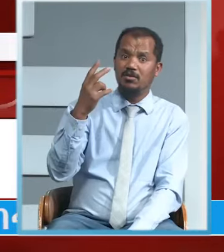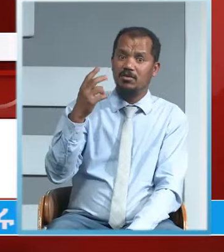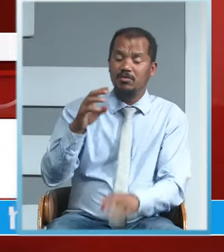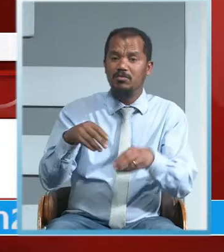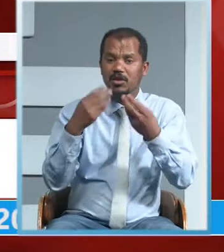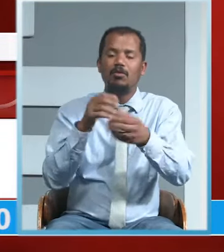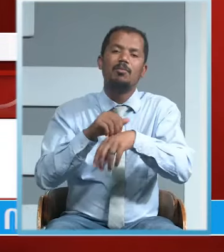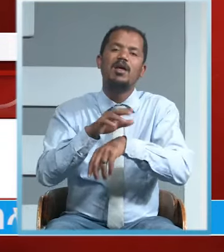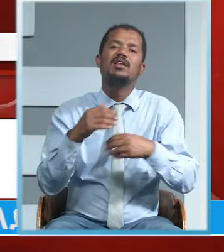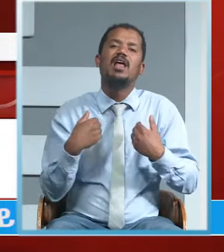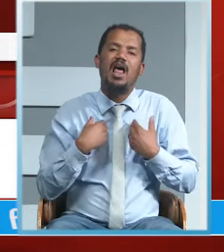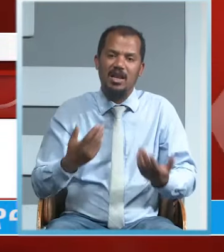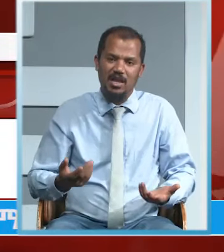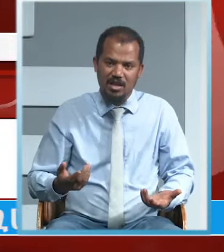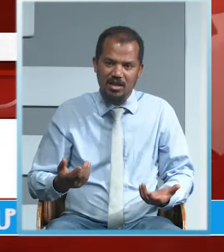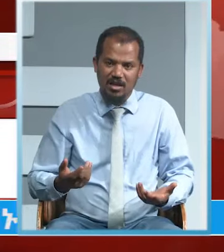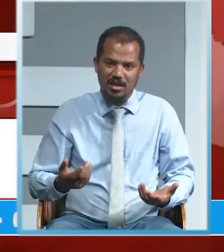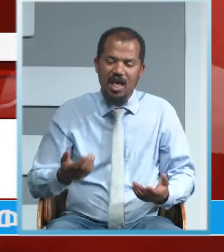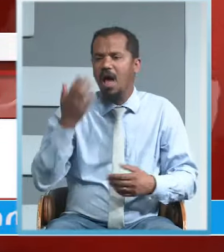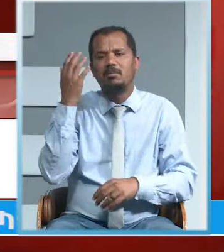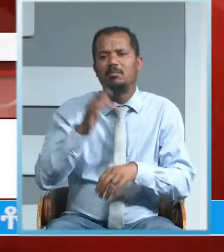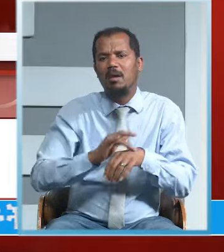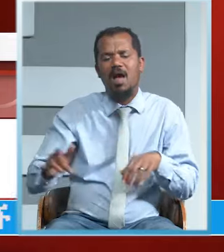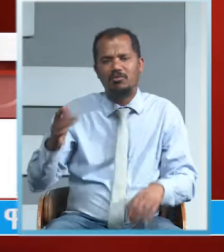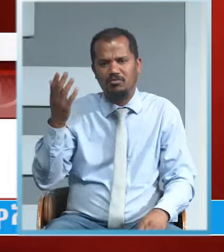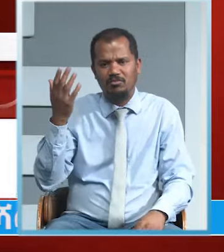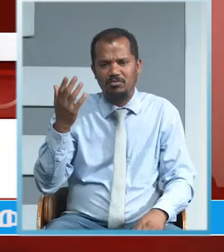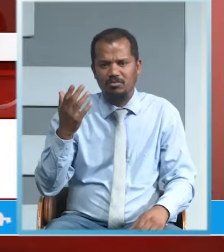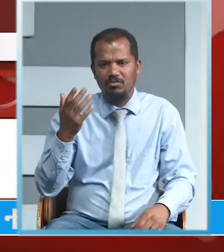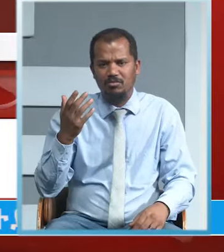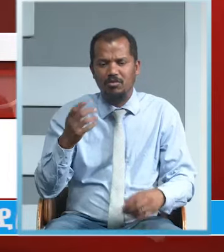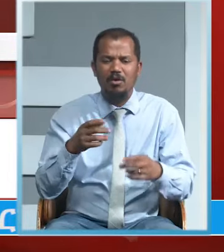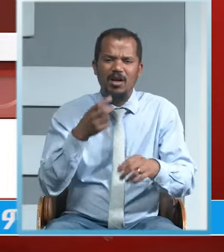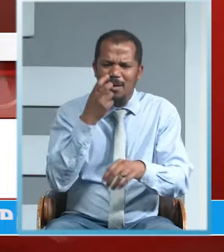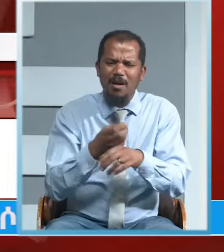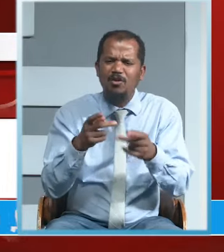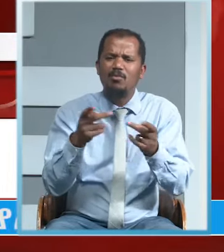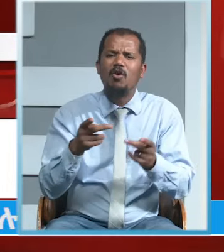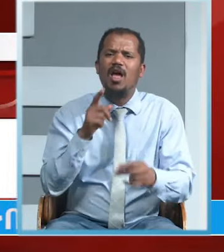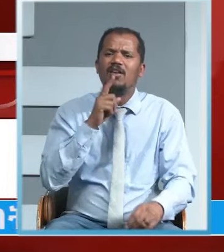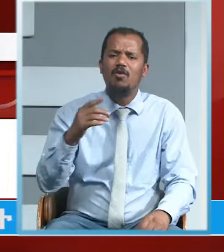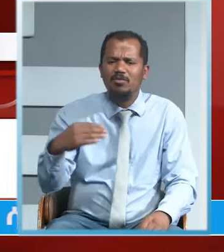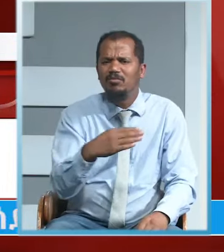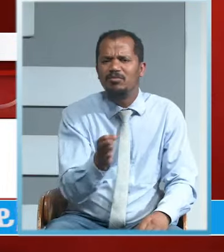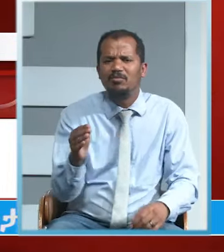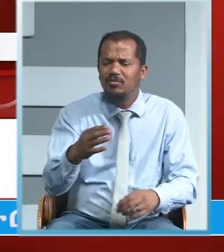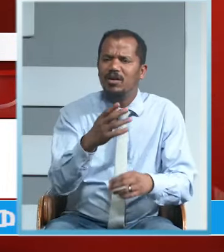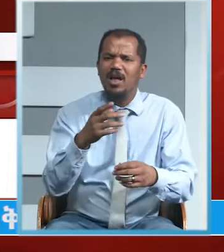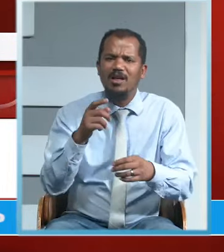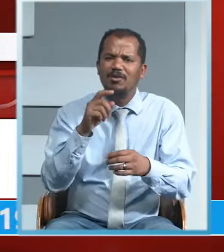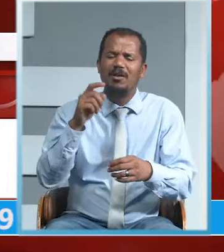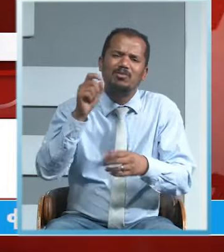ዳር ላይ ሊኖሩ ይገባ ነበረ አልነበረም እና ከፍተኛ ቦታዎችን የሚጠቁሙ ነገሮች አልነበሩም